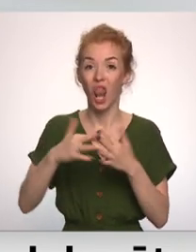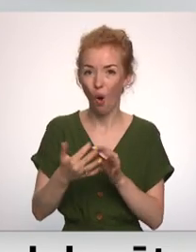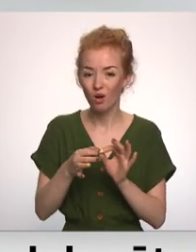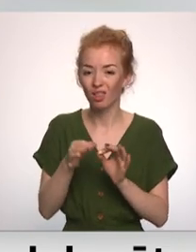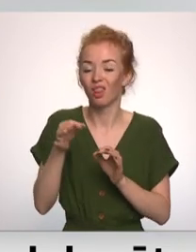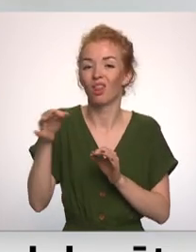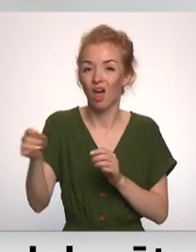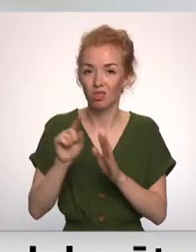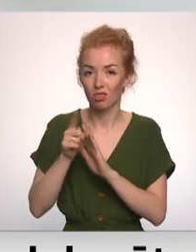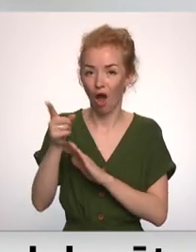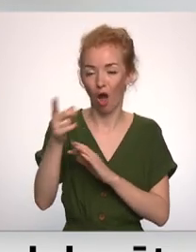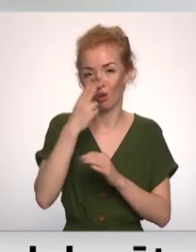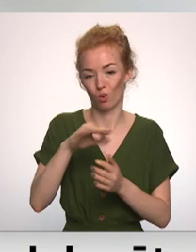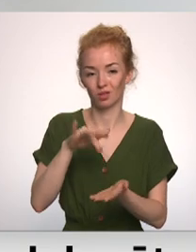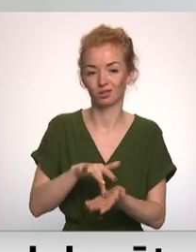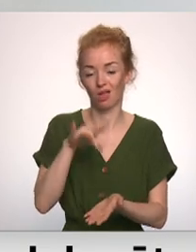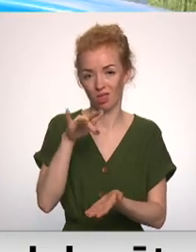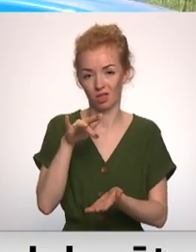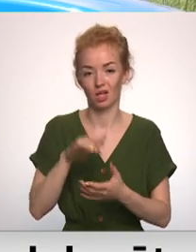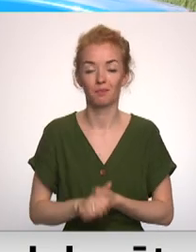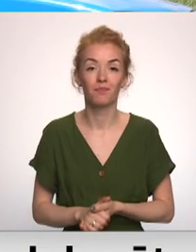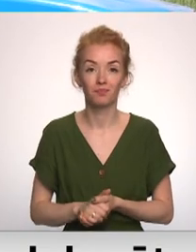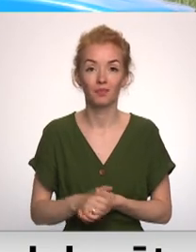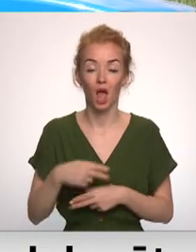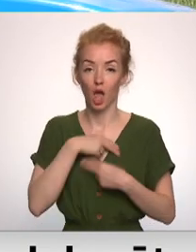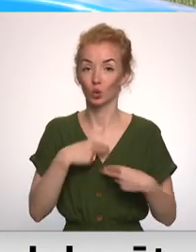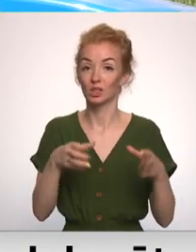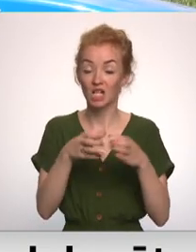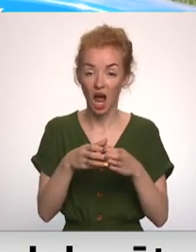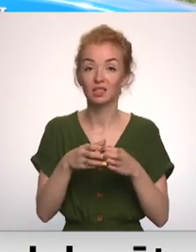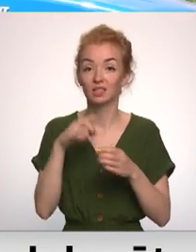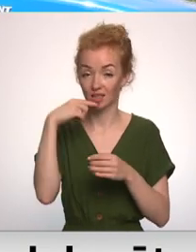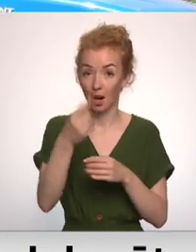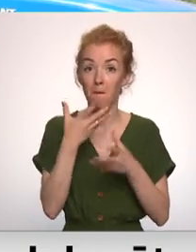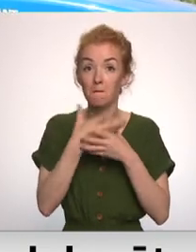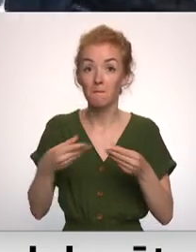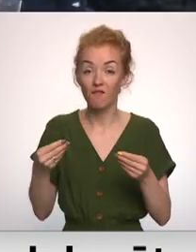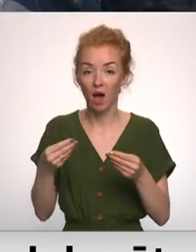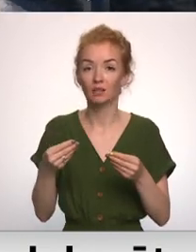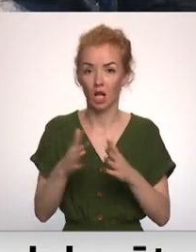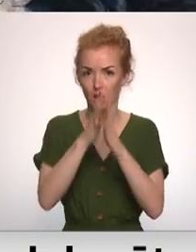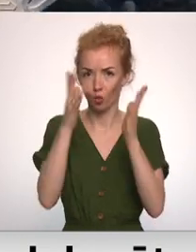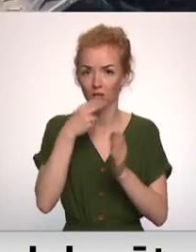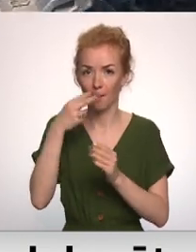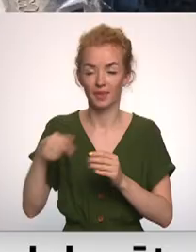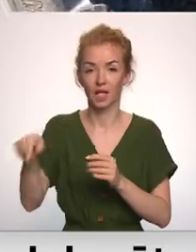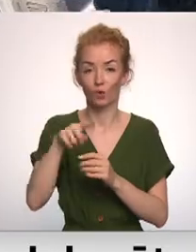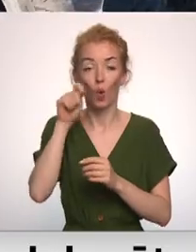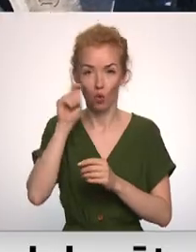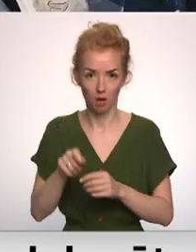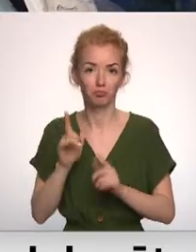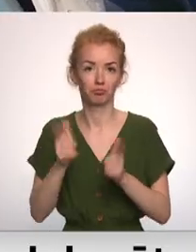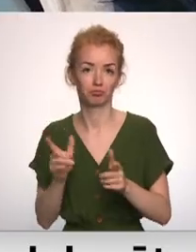ir attālināti no centriem, ja. Asociācija atzīst, ka pavasarī gan vairākās saimniecībās ukraiņi